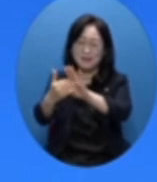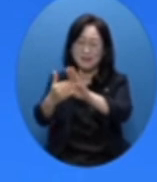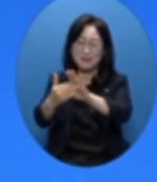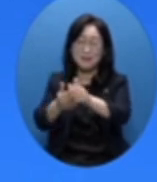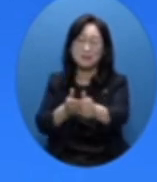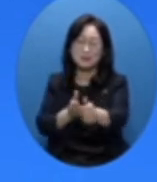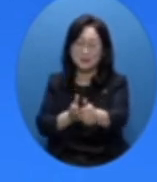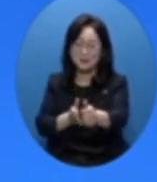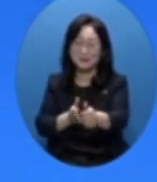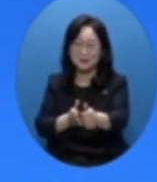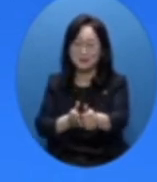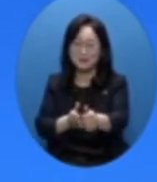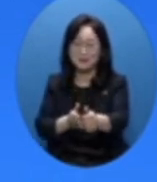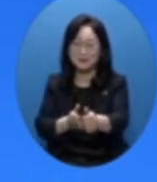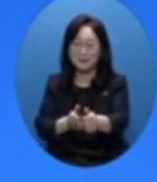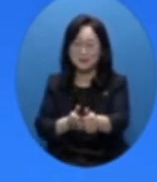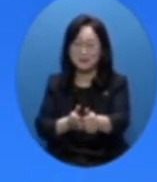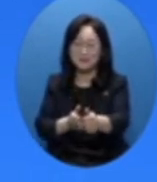이렇게